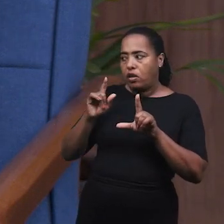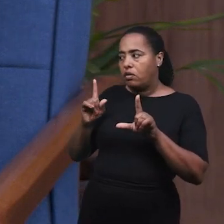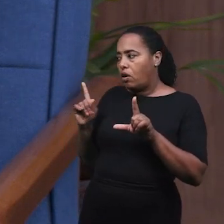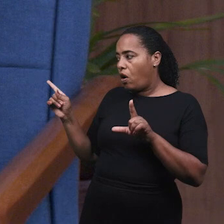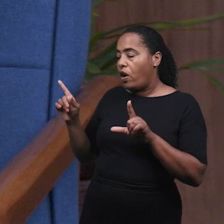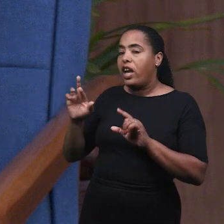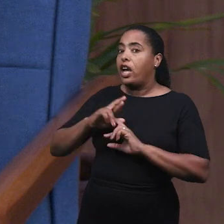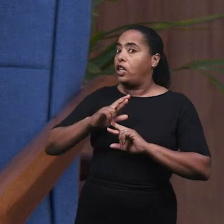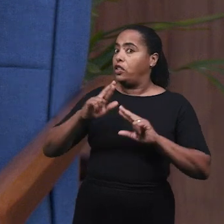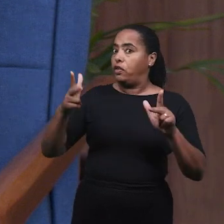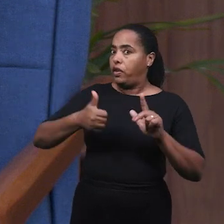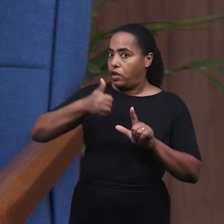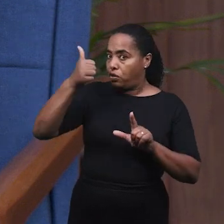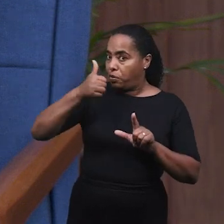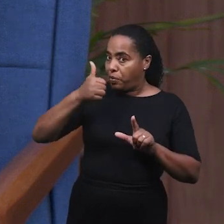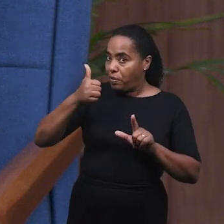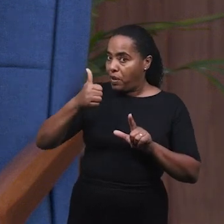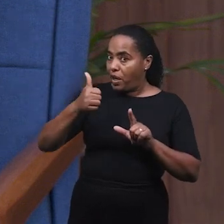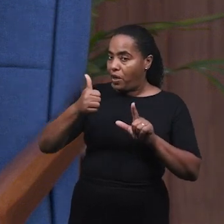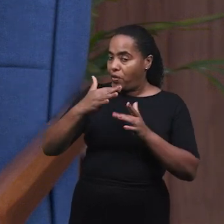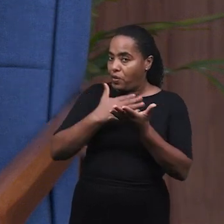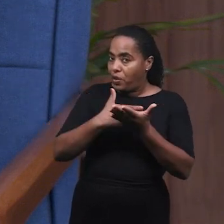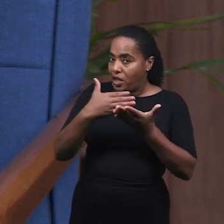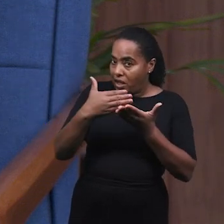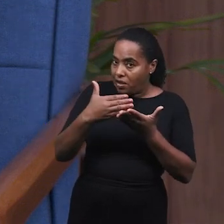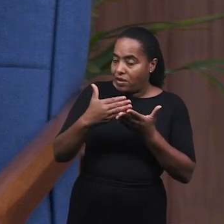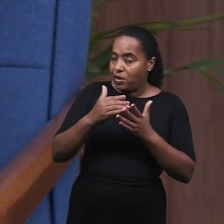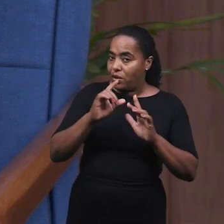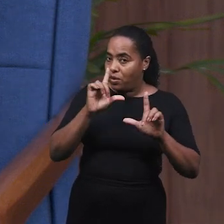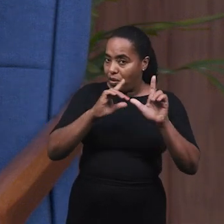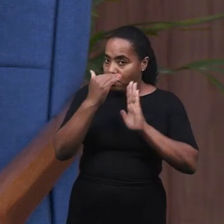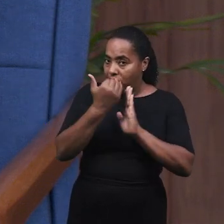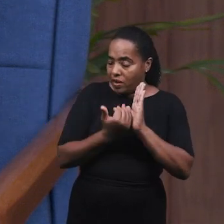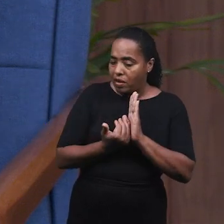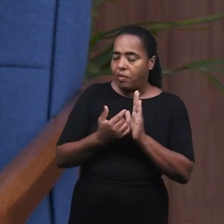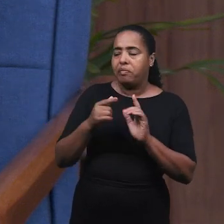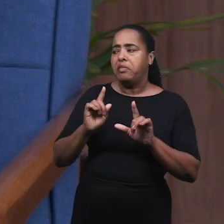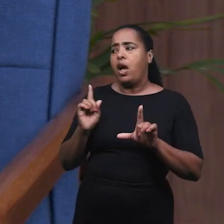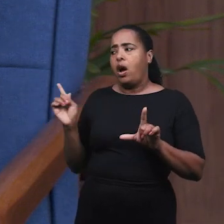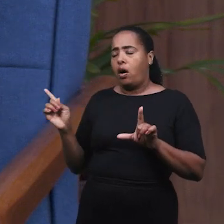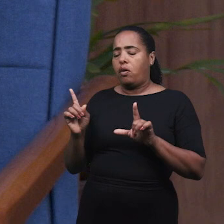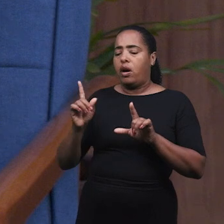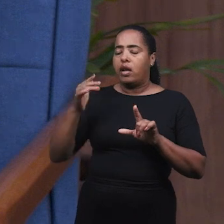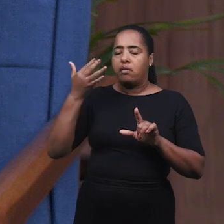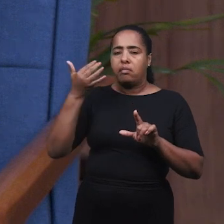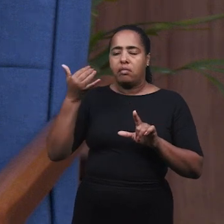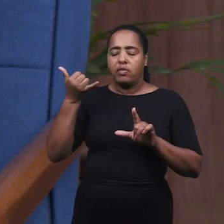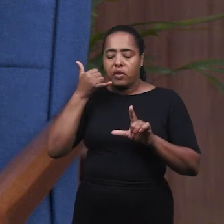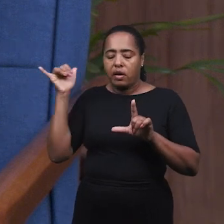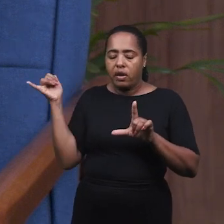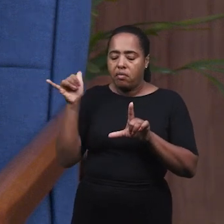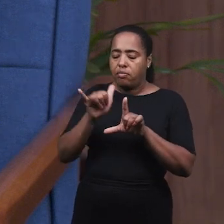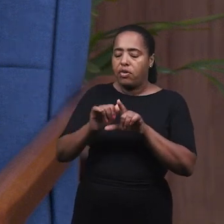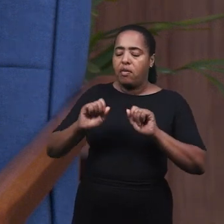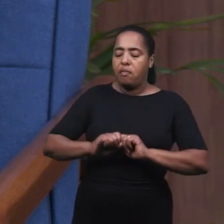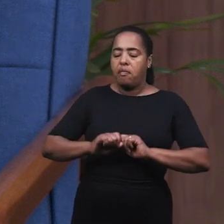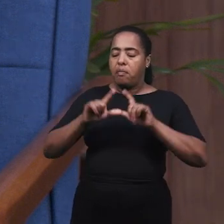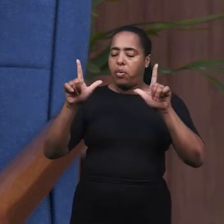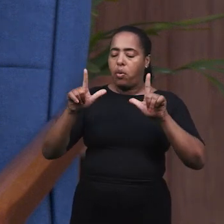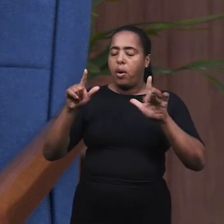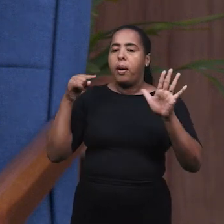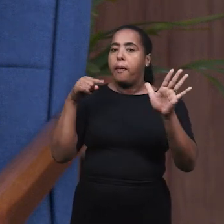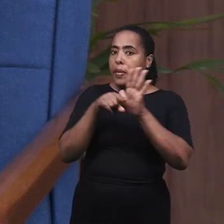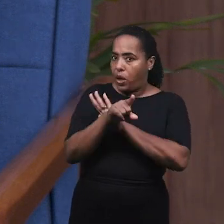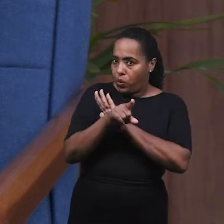du premier que nous avons présenté. Celui-ci, quand vous l'utilisez, vous allez être redirigé vers WhatsApp et vous allez voir